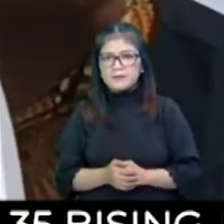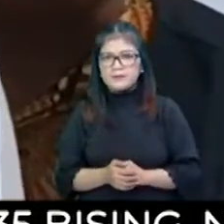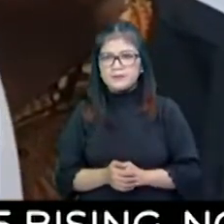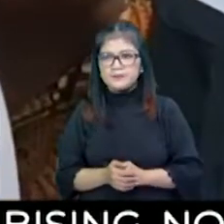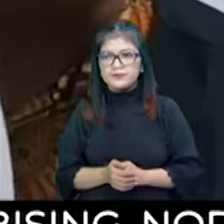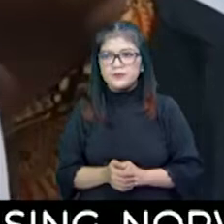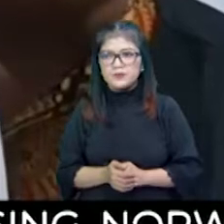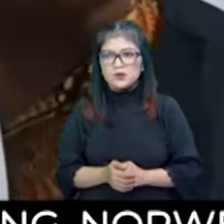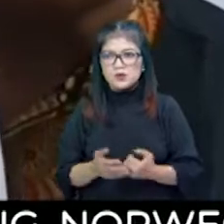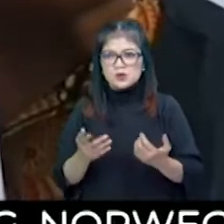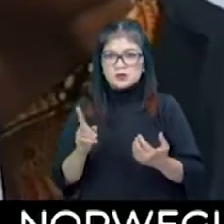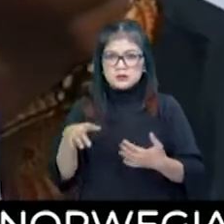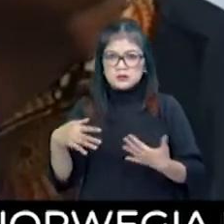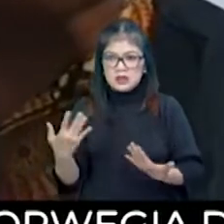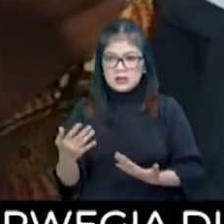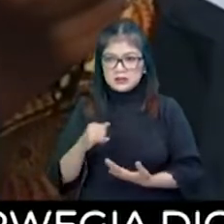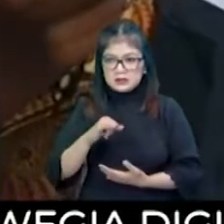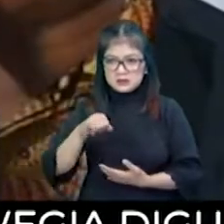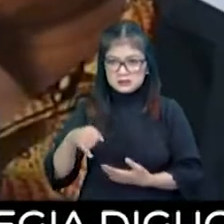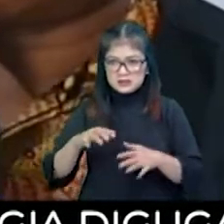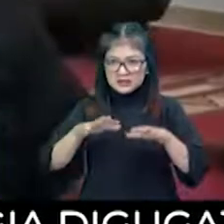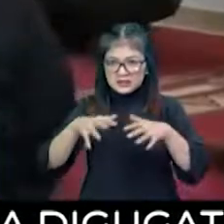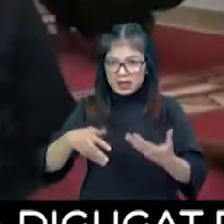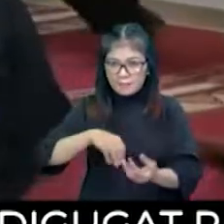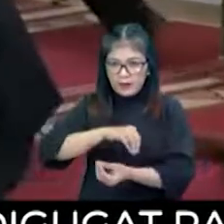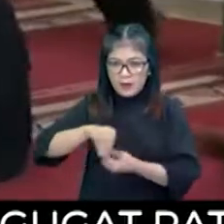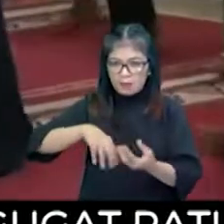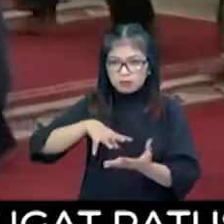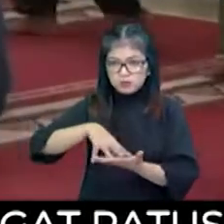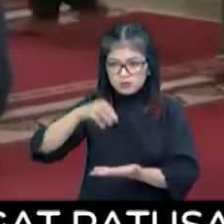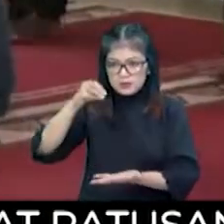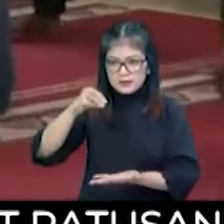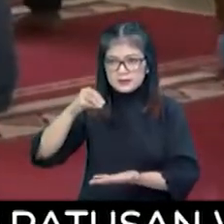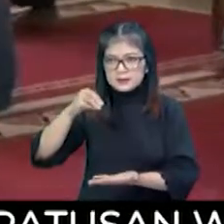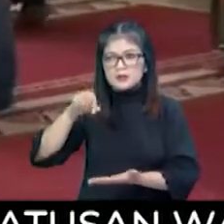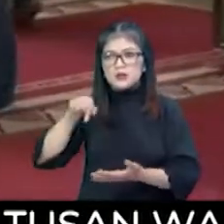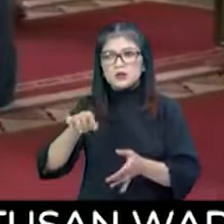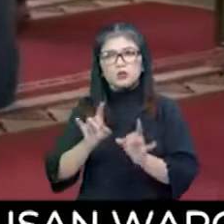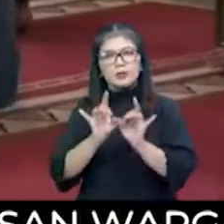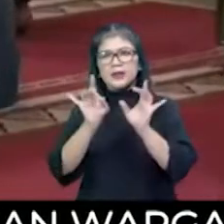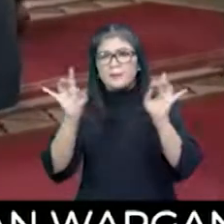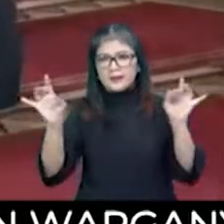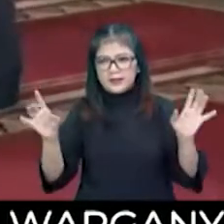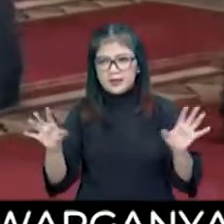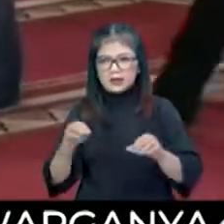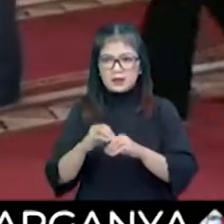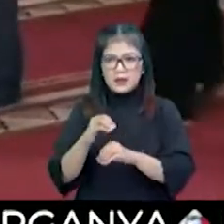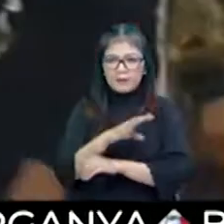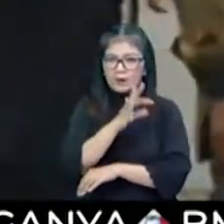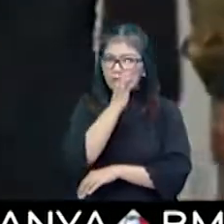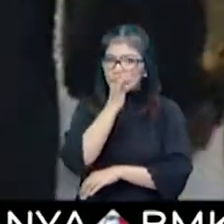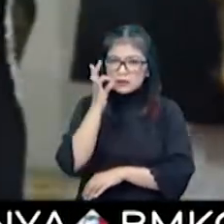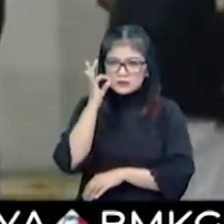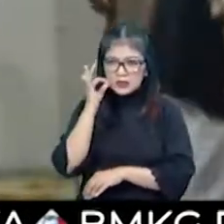jemaah Tarekat Naksabandiyah Al-Kholidiyah yang berpusat di Bandar ini. Meski berbeda dalam pelaksanaan bulan suci Ramadan, jemaah